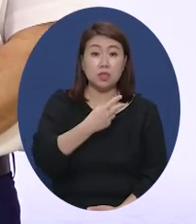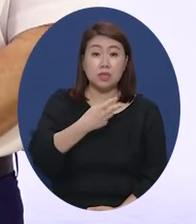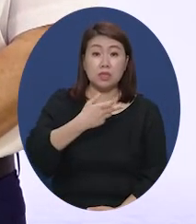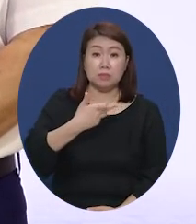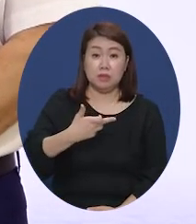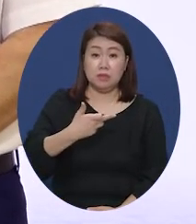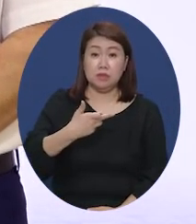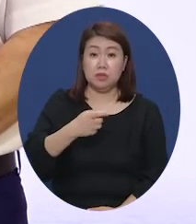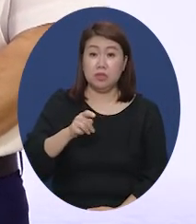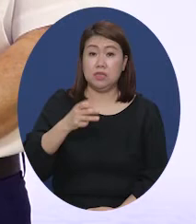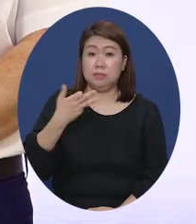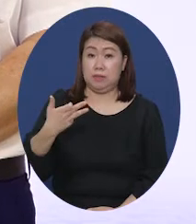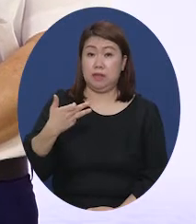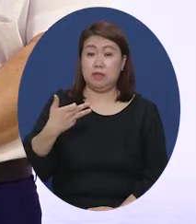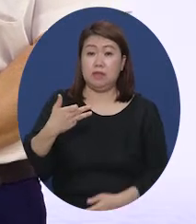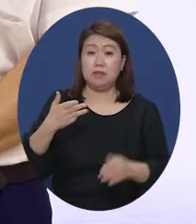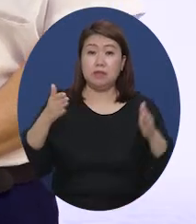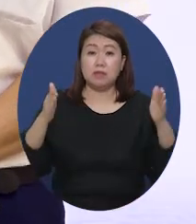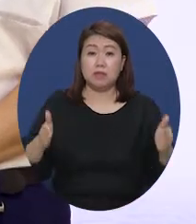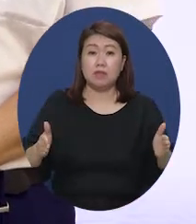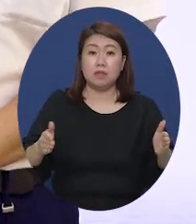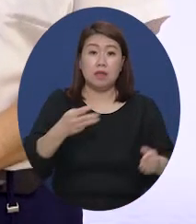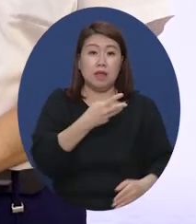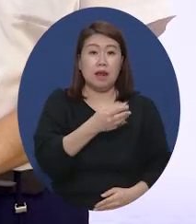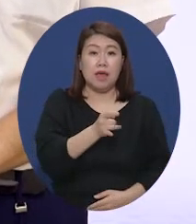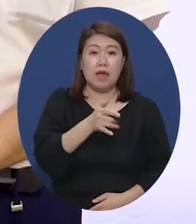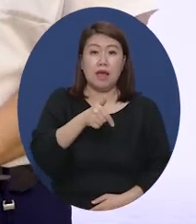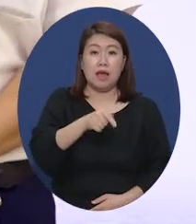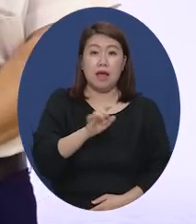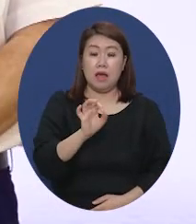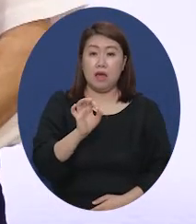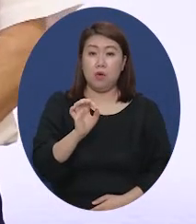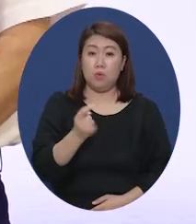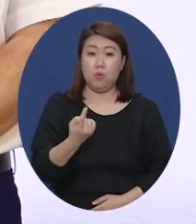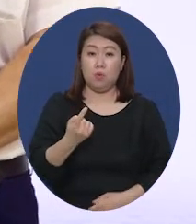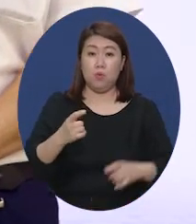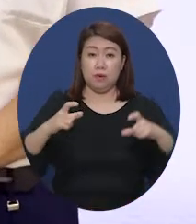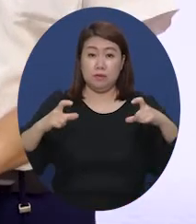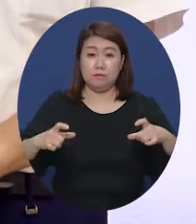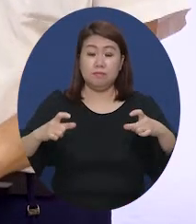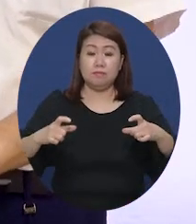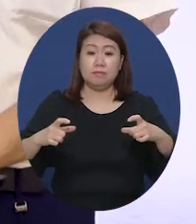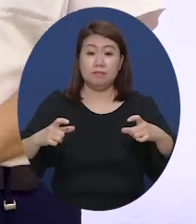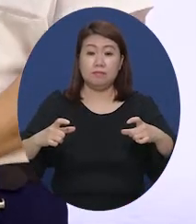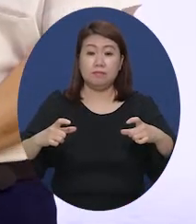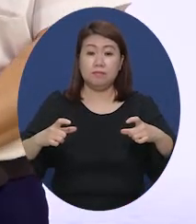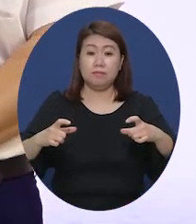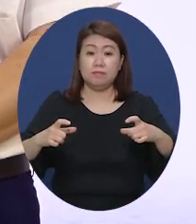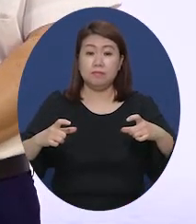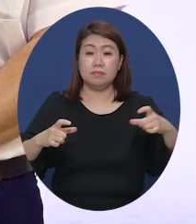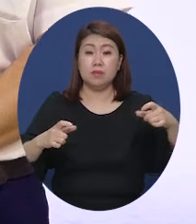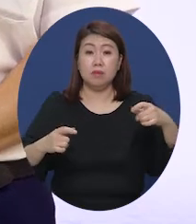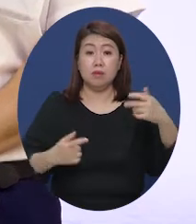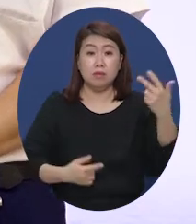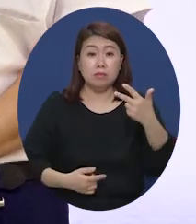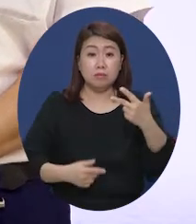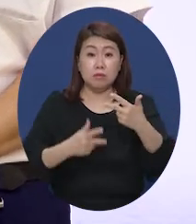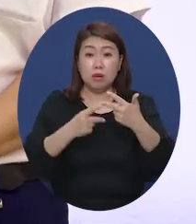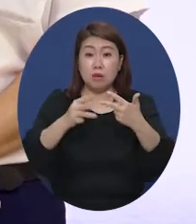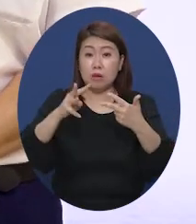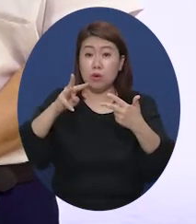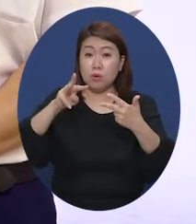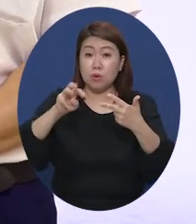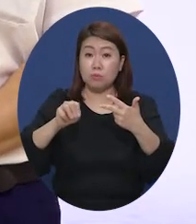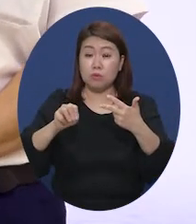그리고 2017년과 2018년 사이에 이 아마조니아 레가오 이쪽 지역에서 약 엄청난